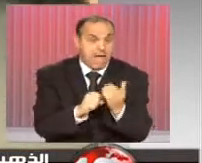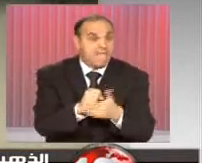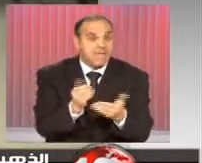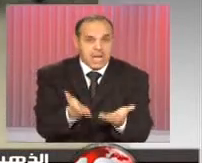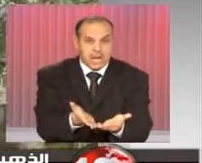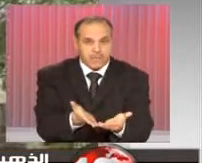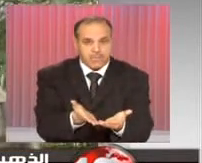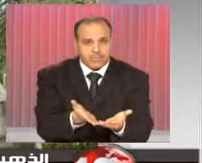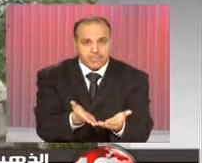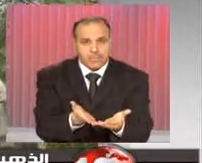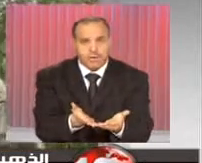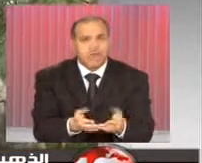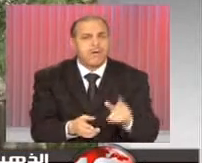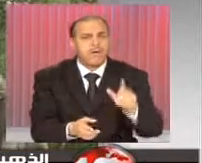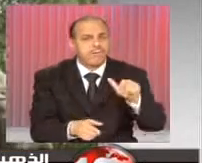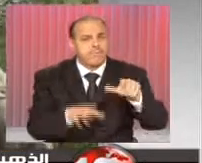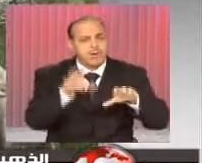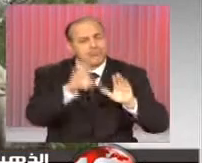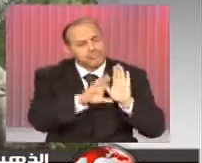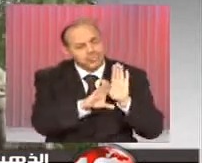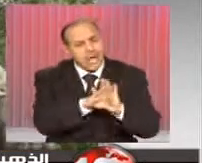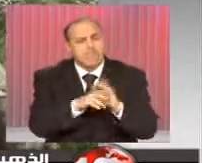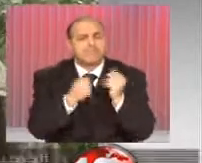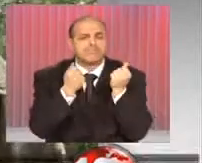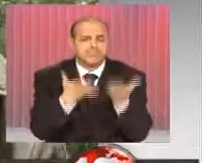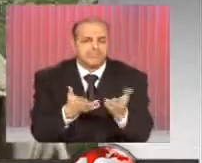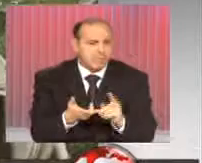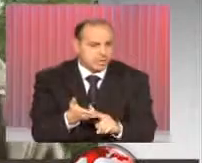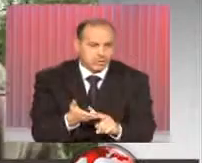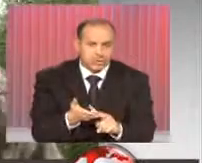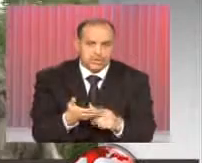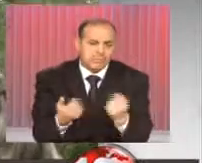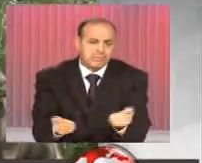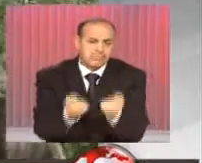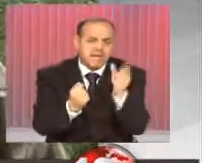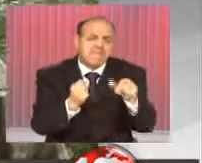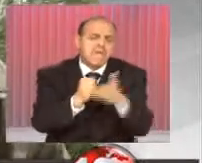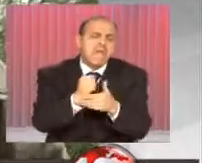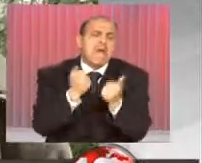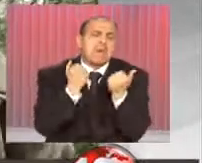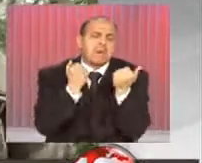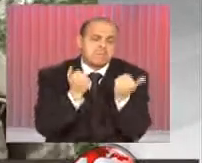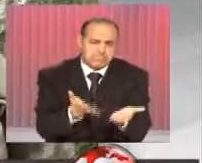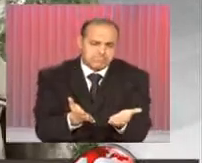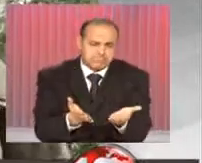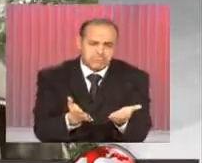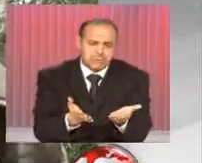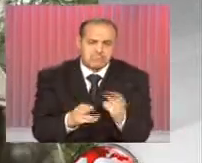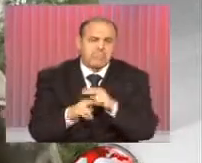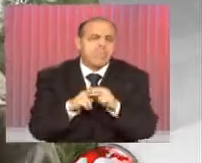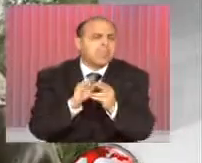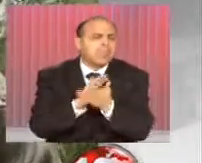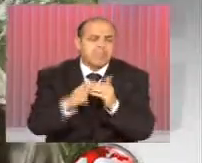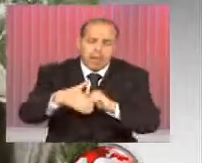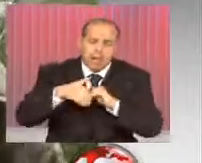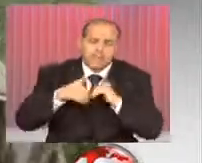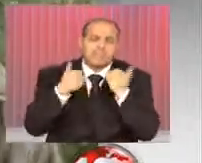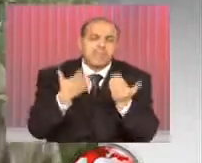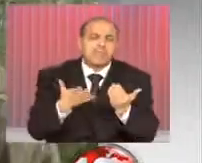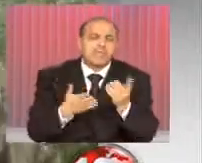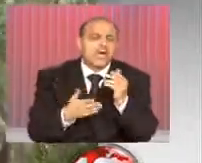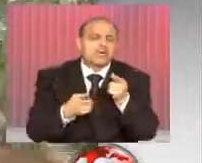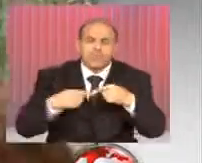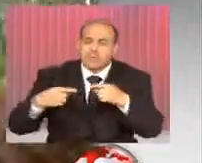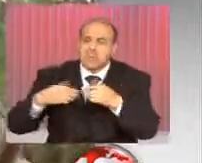الفلاحي. ما تمش دعم، ما تمش فهمتني ولا نهوض بالفلاح زي ما يحكوا مثلا في على مستوى